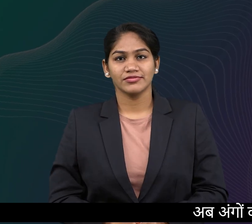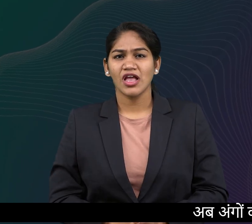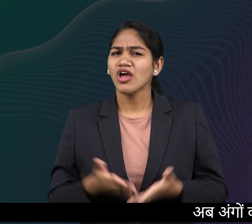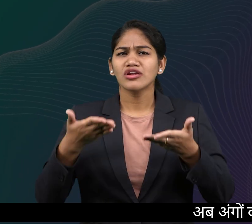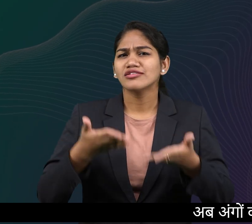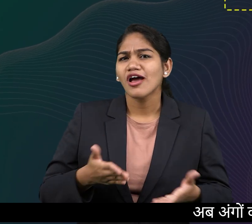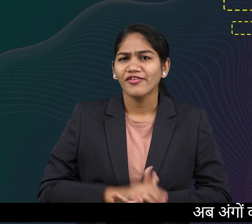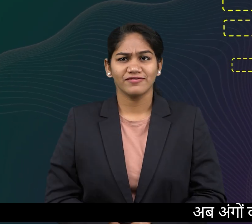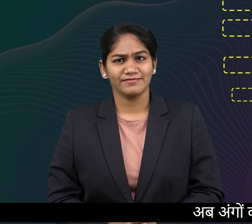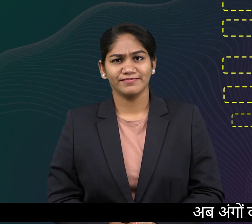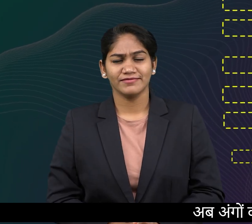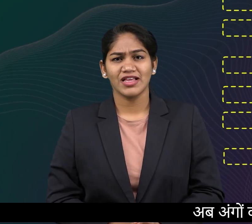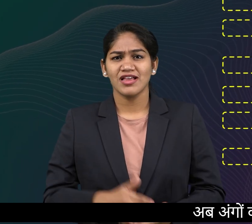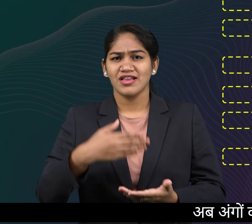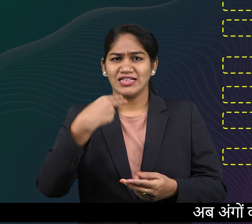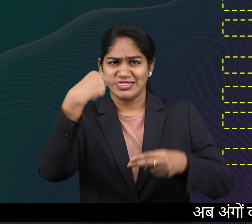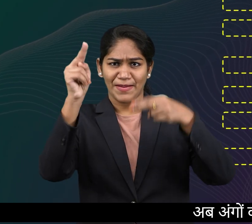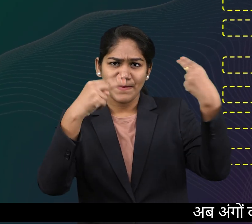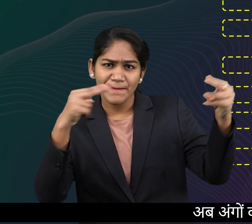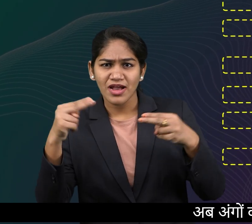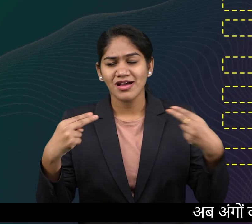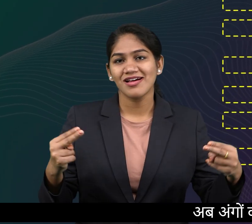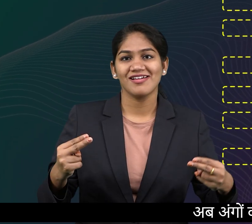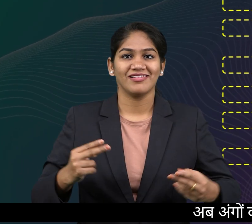अब अंगों को जल्दी से लेबल करो।